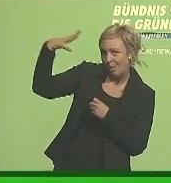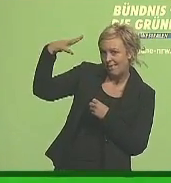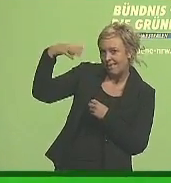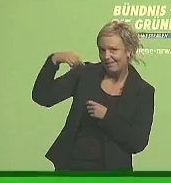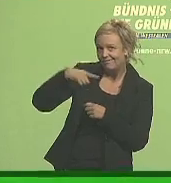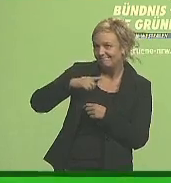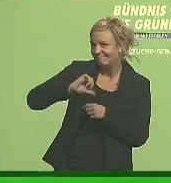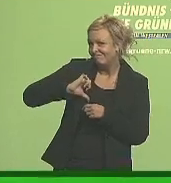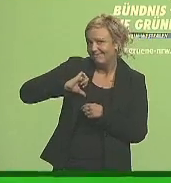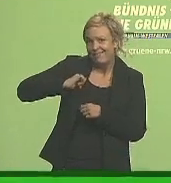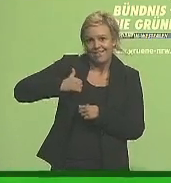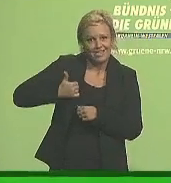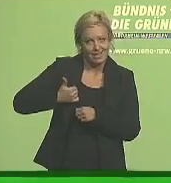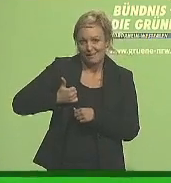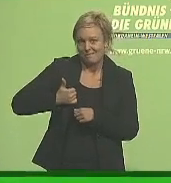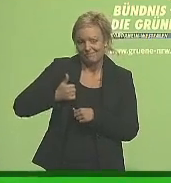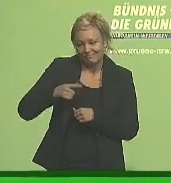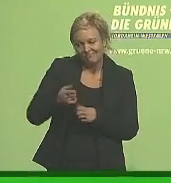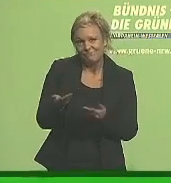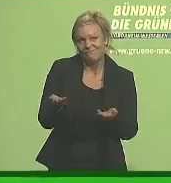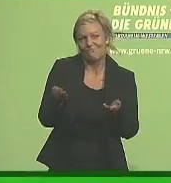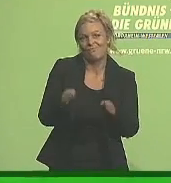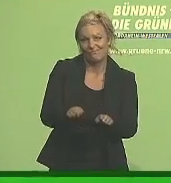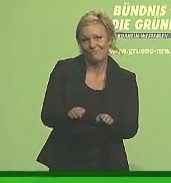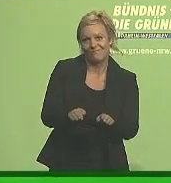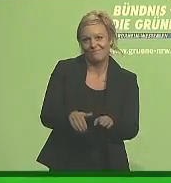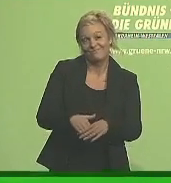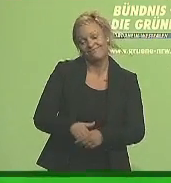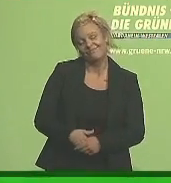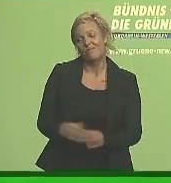mehr überleben. Sie sterben.